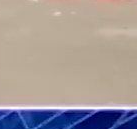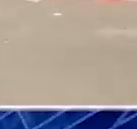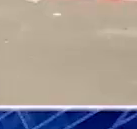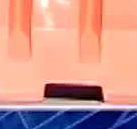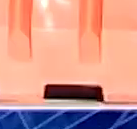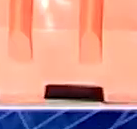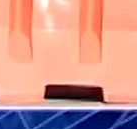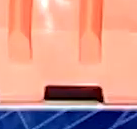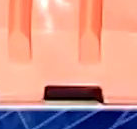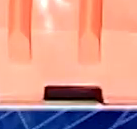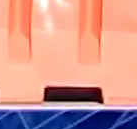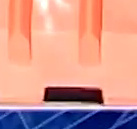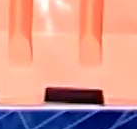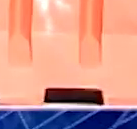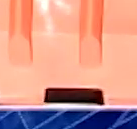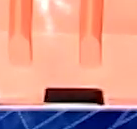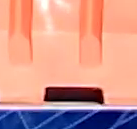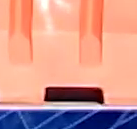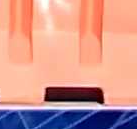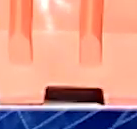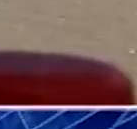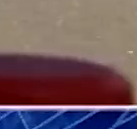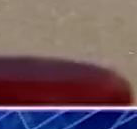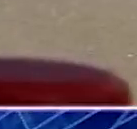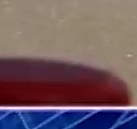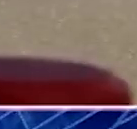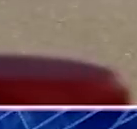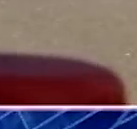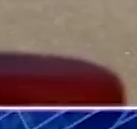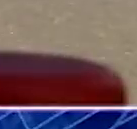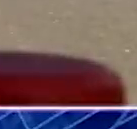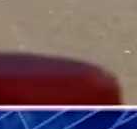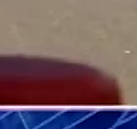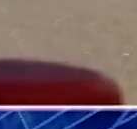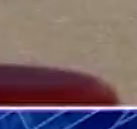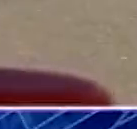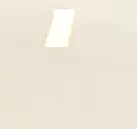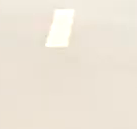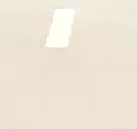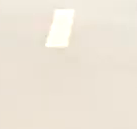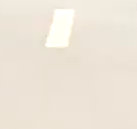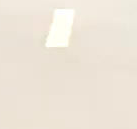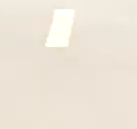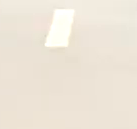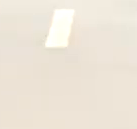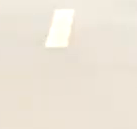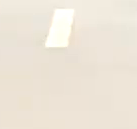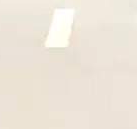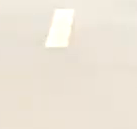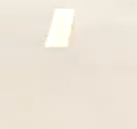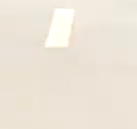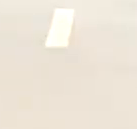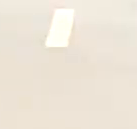sejumlah kendaraan dari arah Jakarta dengan plat nomor asal Jakarta yang masih menuju ke arah Puncak. Ini berbeda kalau kita lihat